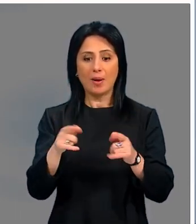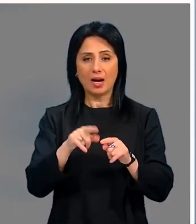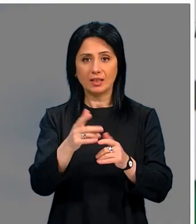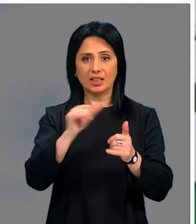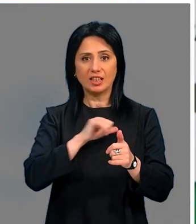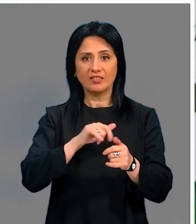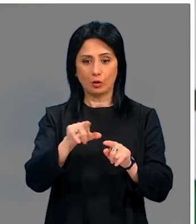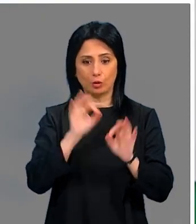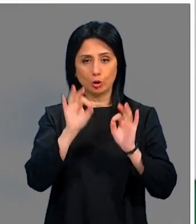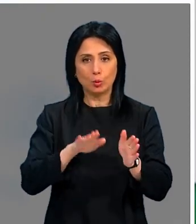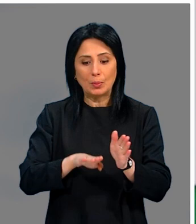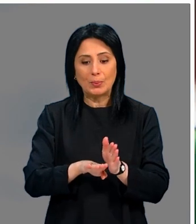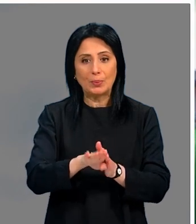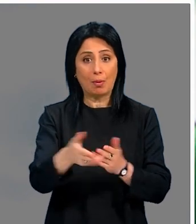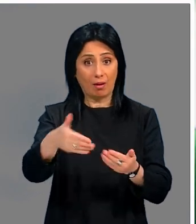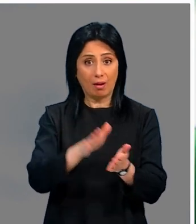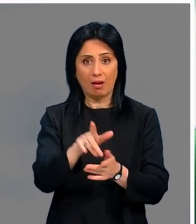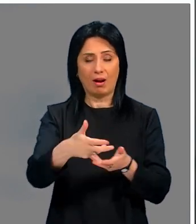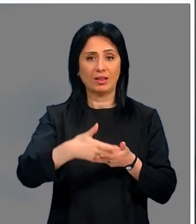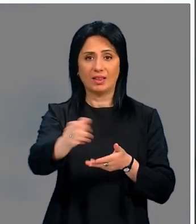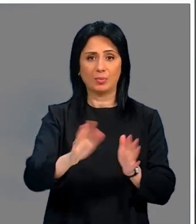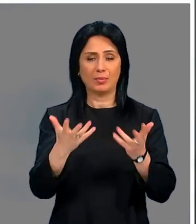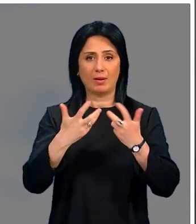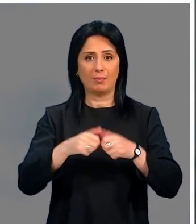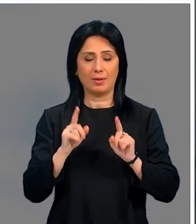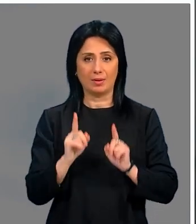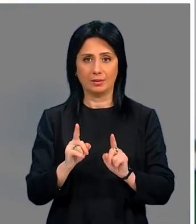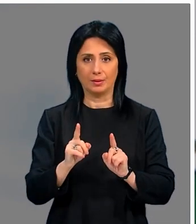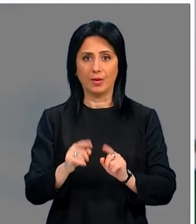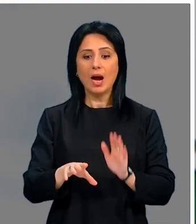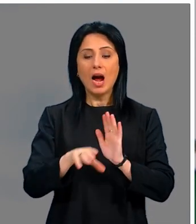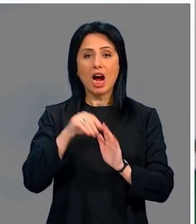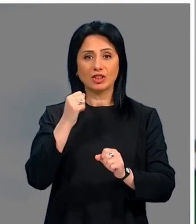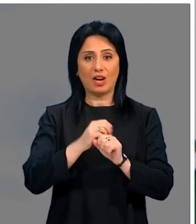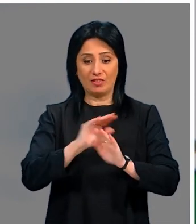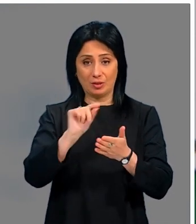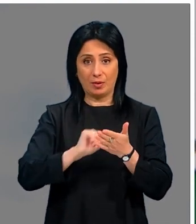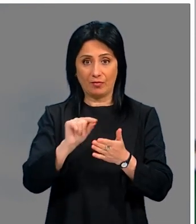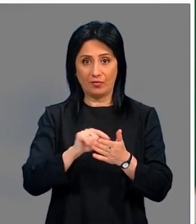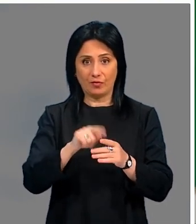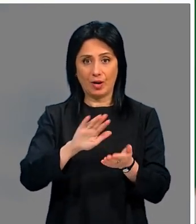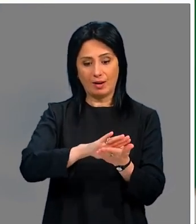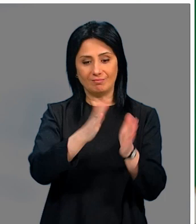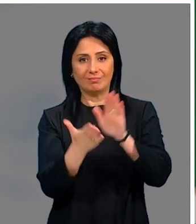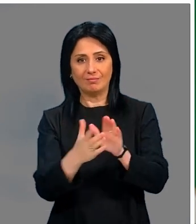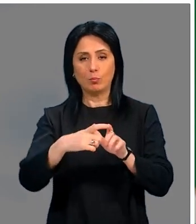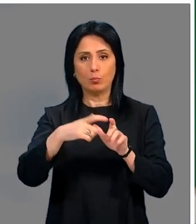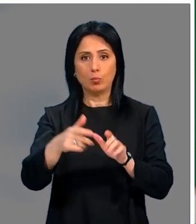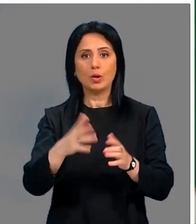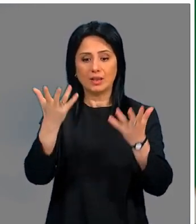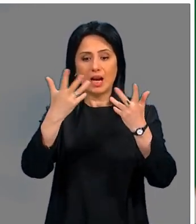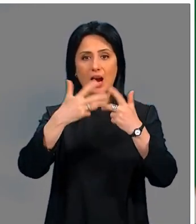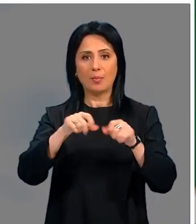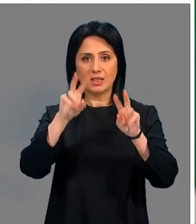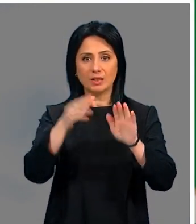ձայնահաշվից սարքում քվեաթերթիկը զետեղվում է ճիշտ և ծալելու դեպքում սարքը չի ընդունի քվեաթերթիկը։ Ընդրություն կատարելուց հետո շուրջ դուրս քվեաթերթիկը